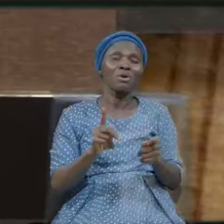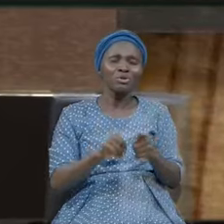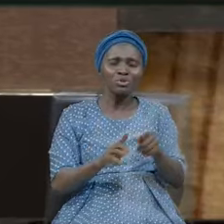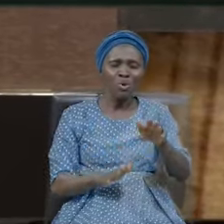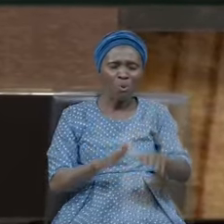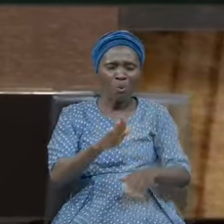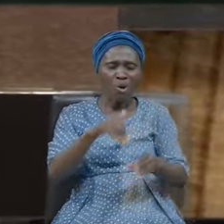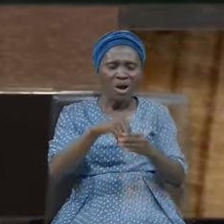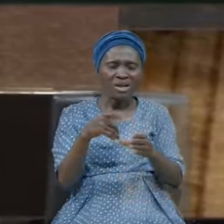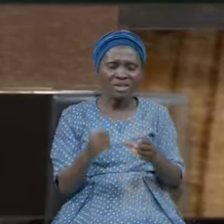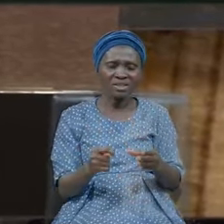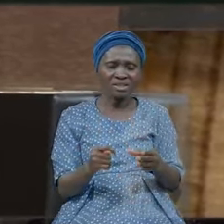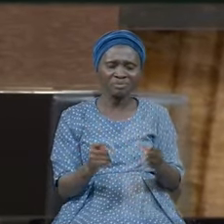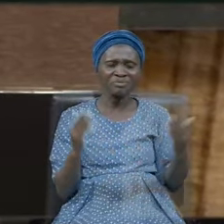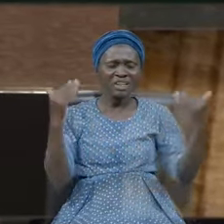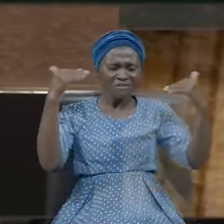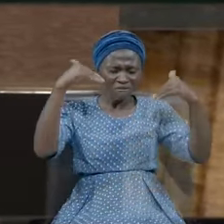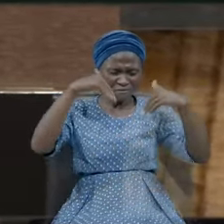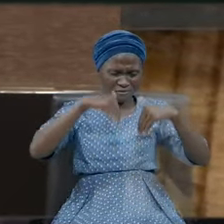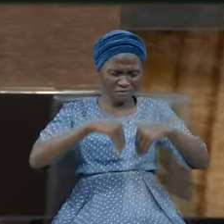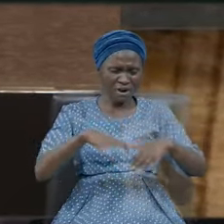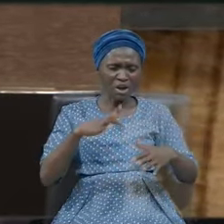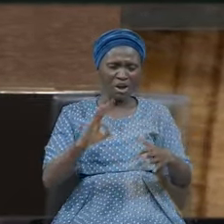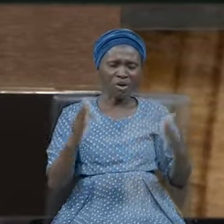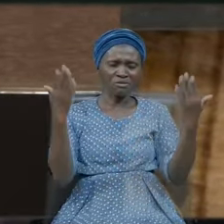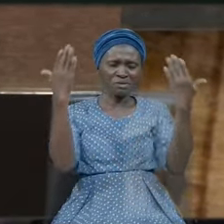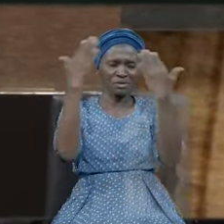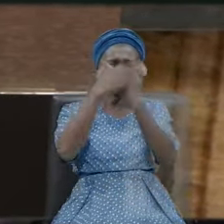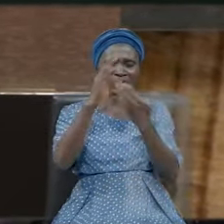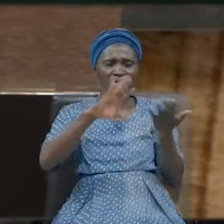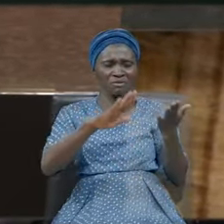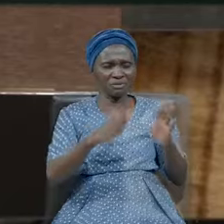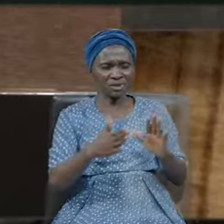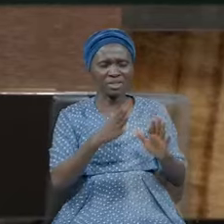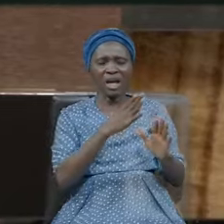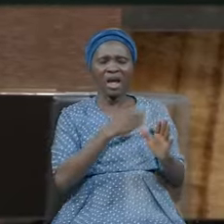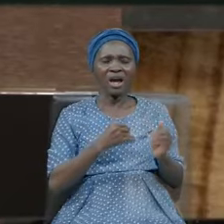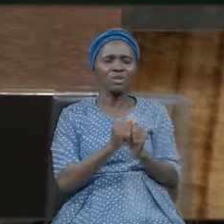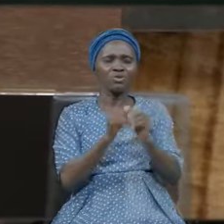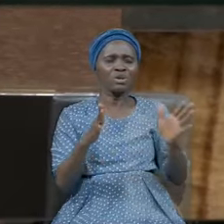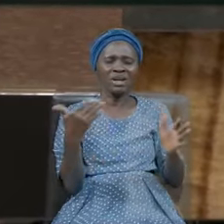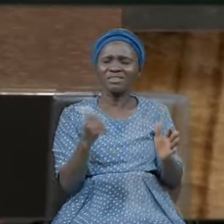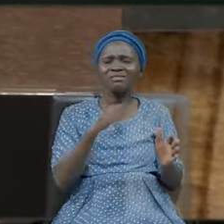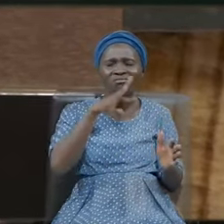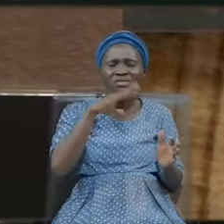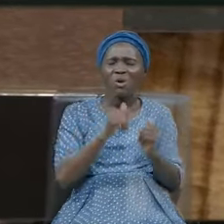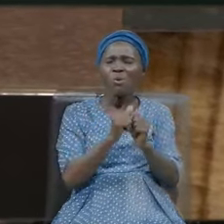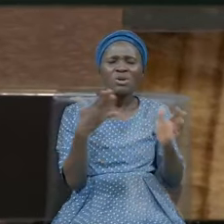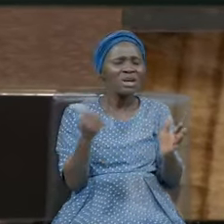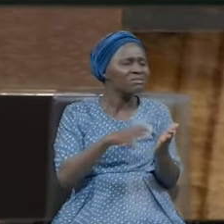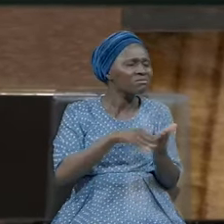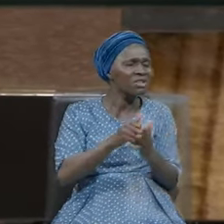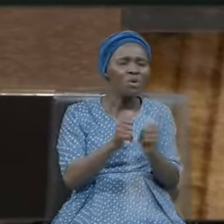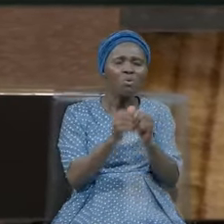fais marcher ton peuple dans la vallée de la mort, sans tâche,